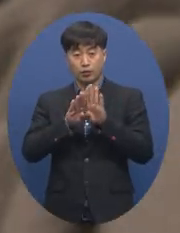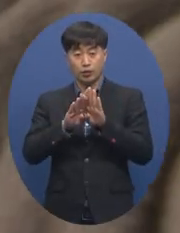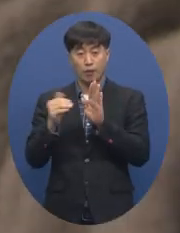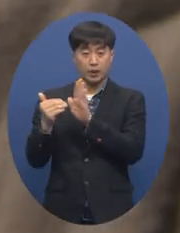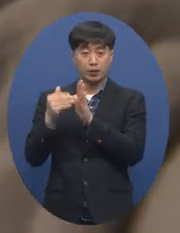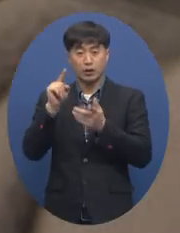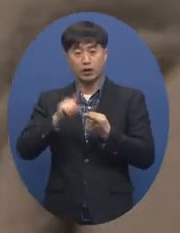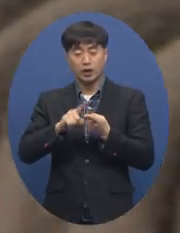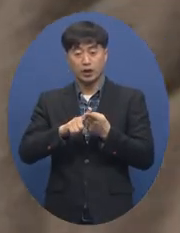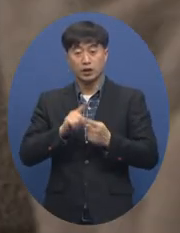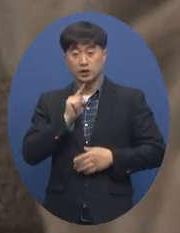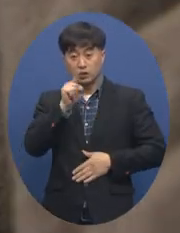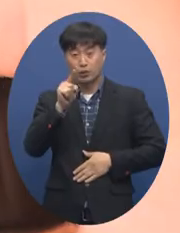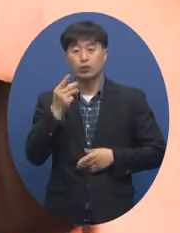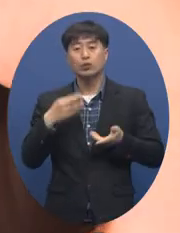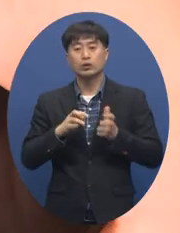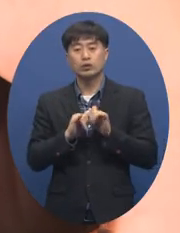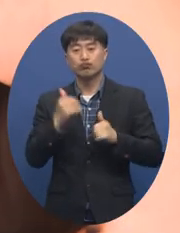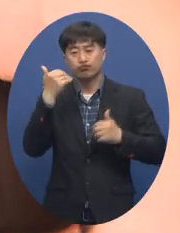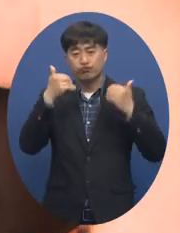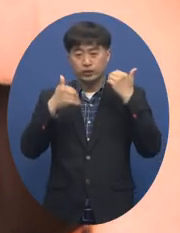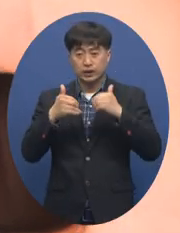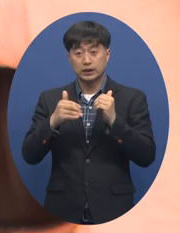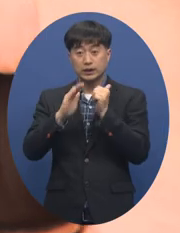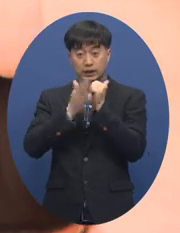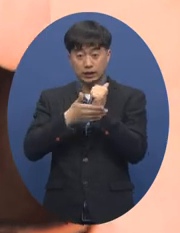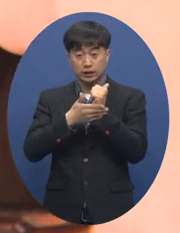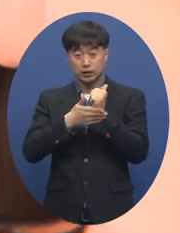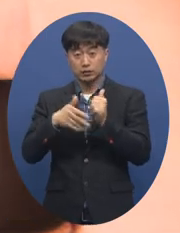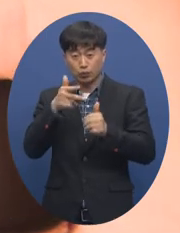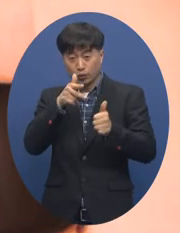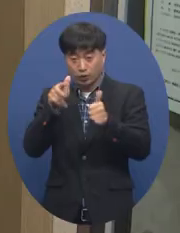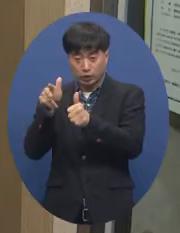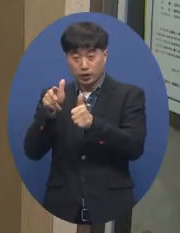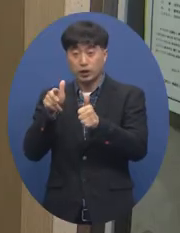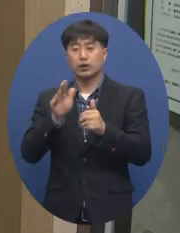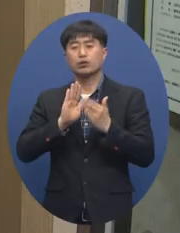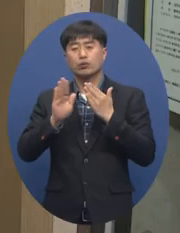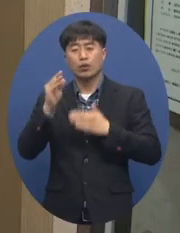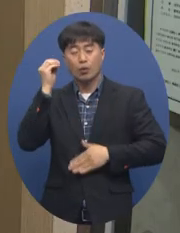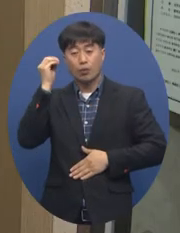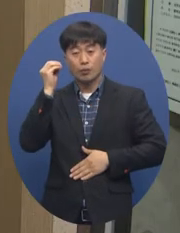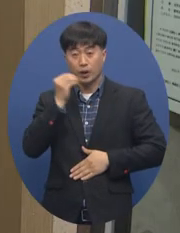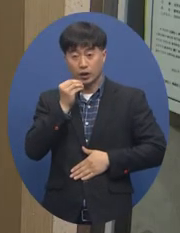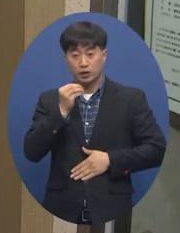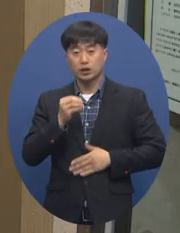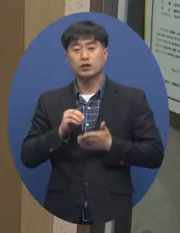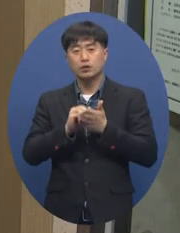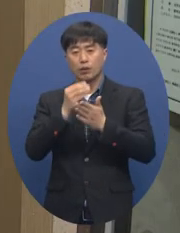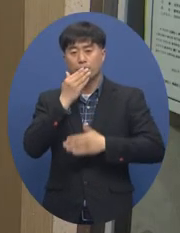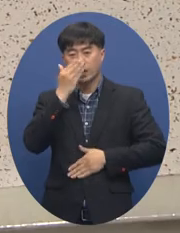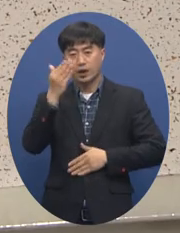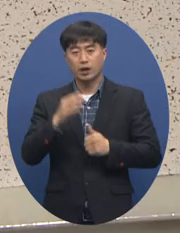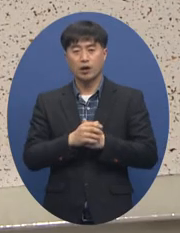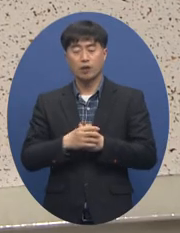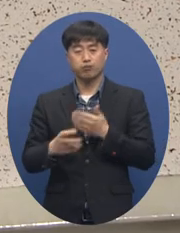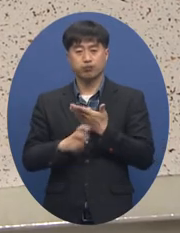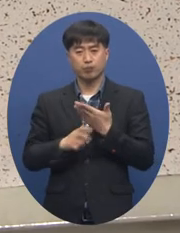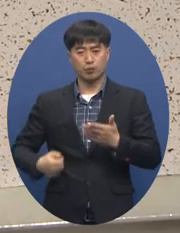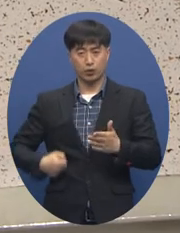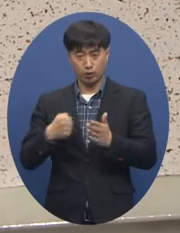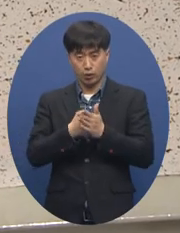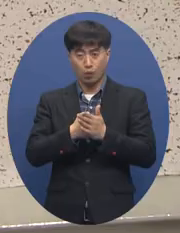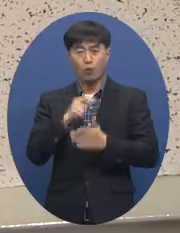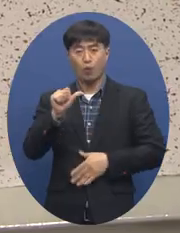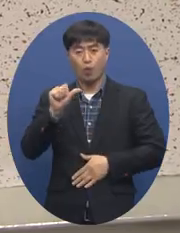등에 대한 신고는 경기도민 누구나 사진이나 동영상 촬영 후 가까운 소방서 홈페이지를 통해 가능하고 불법 행위가